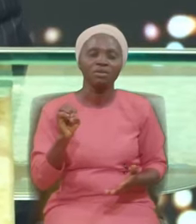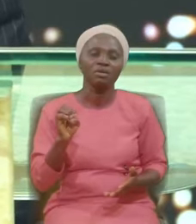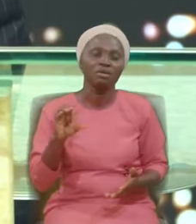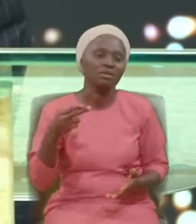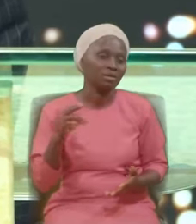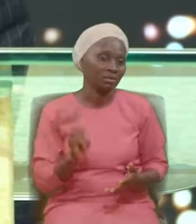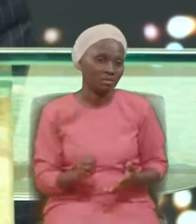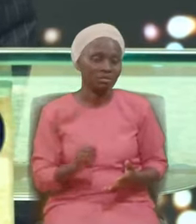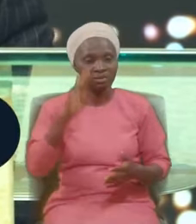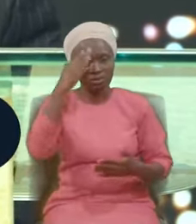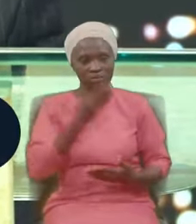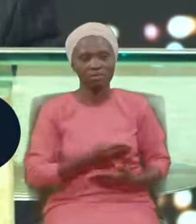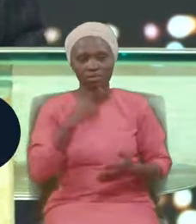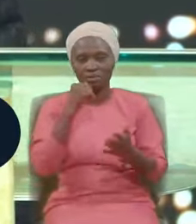l'éphod.